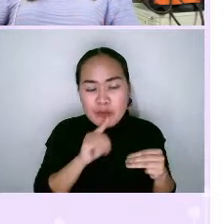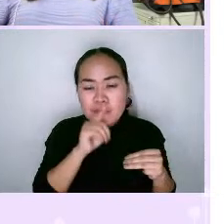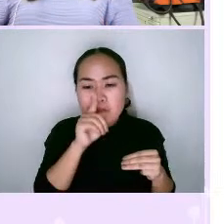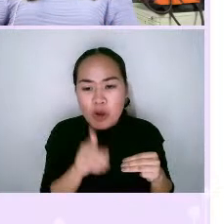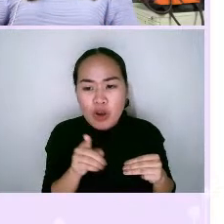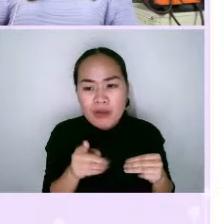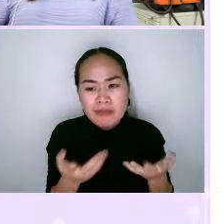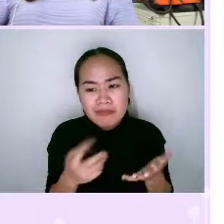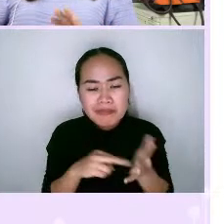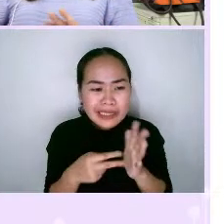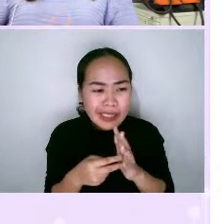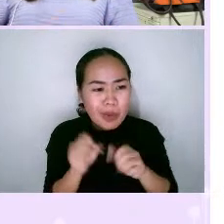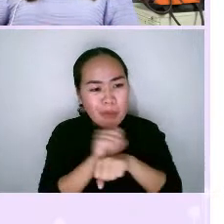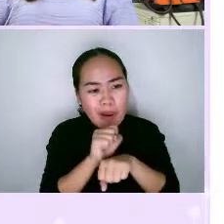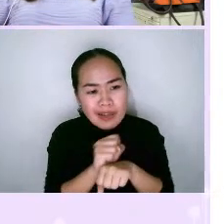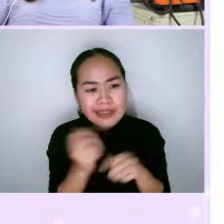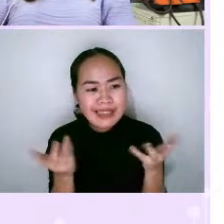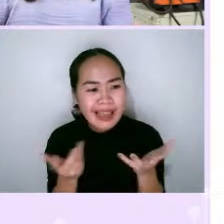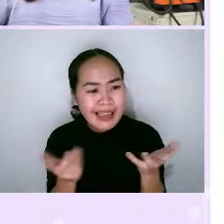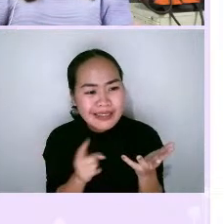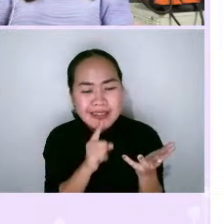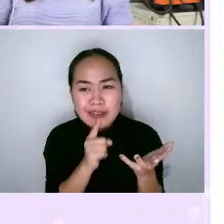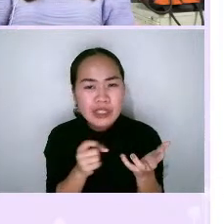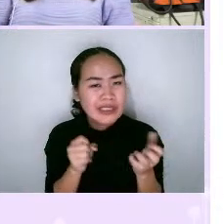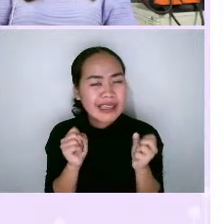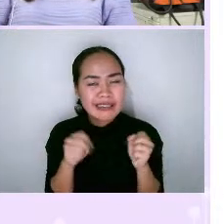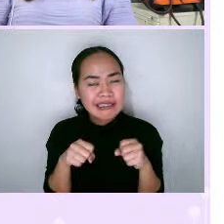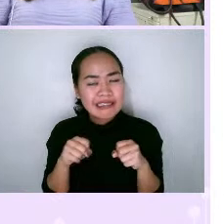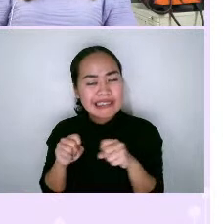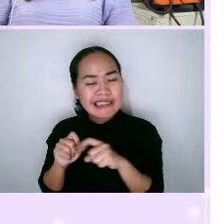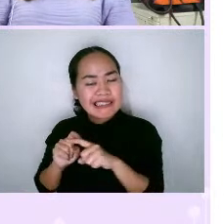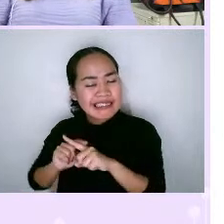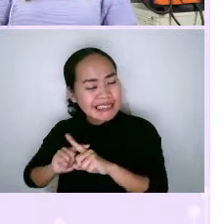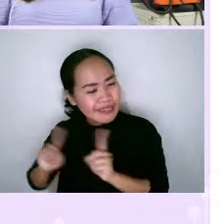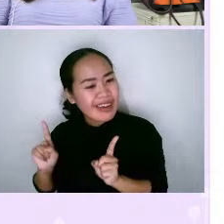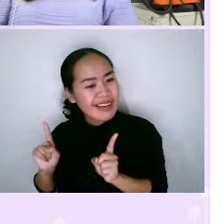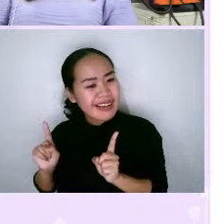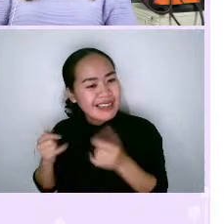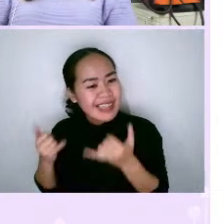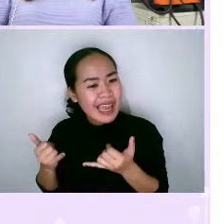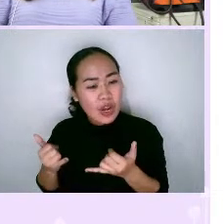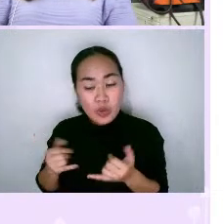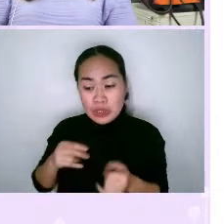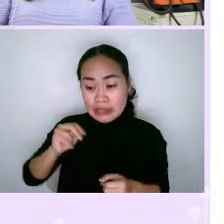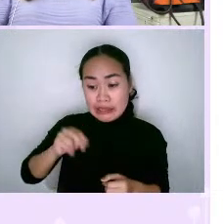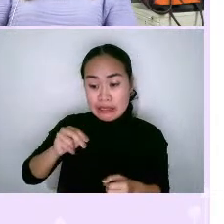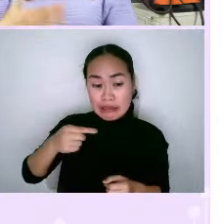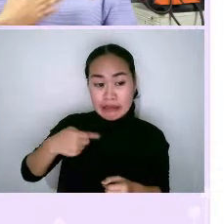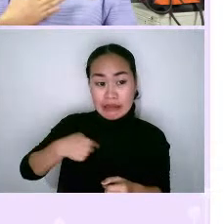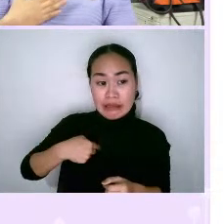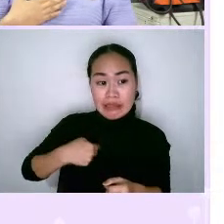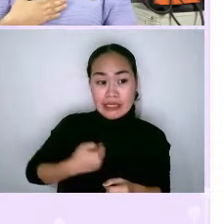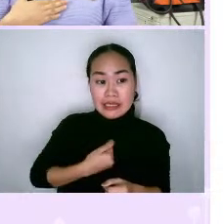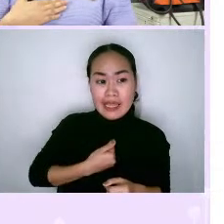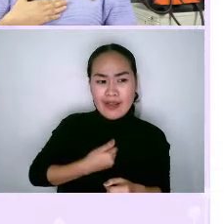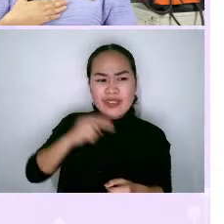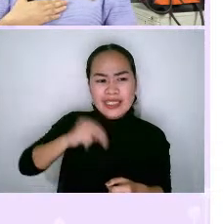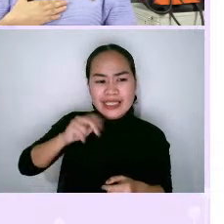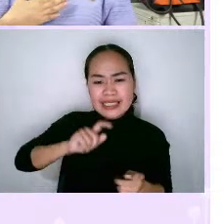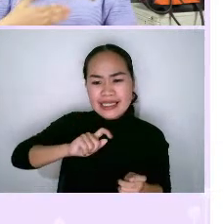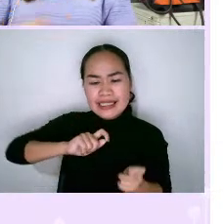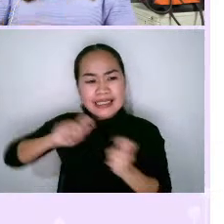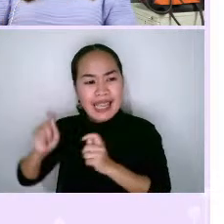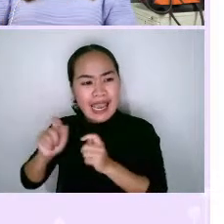ay naiiba na. So kailangan natin talagang mag-adapt sa kung ano man yung paano